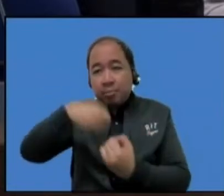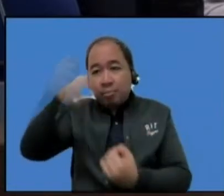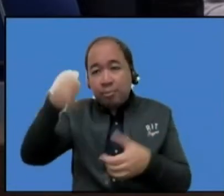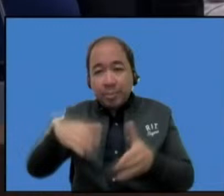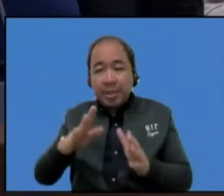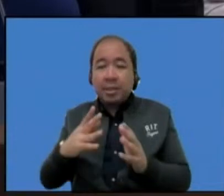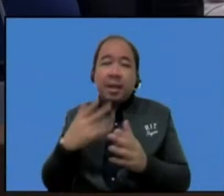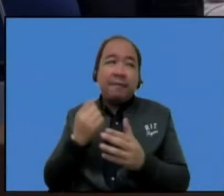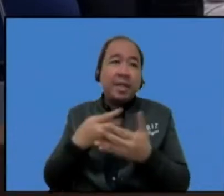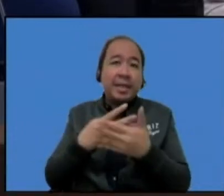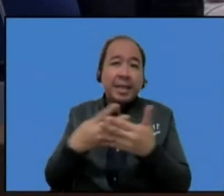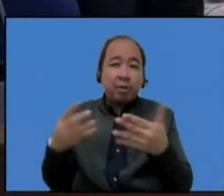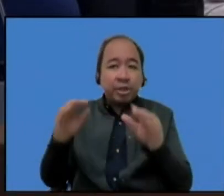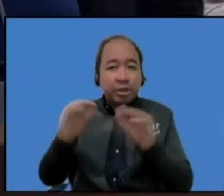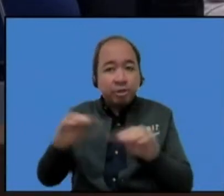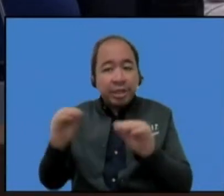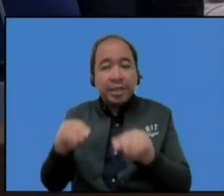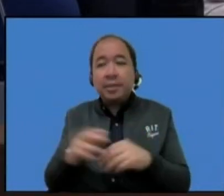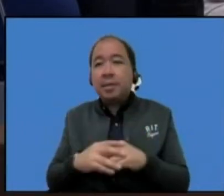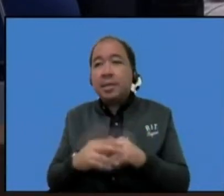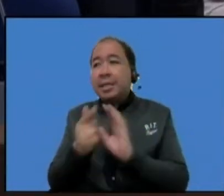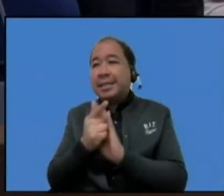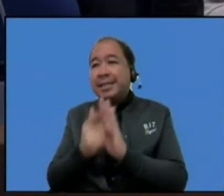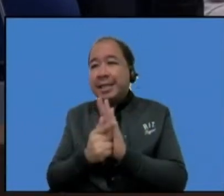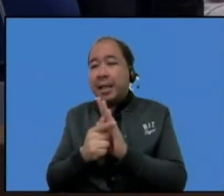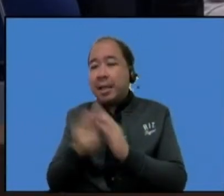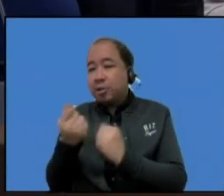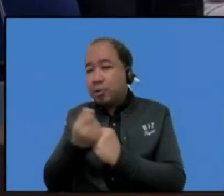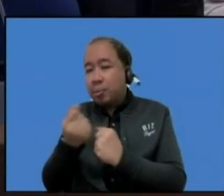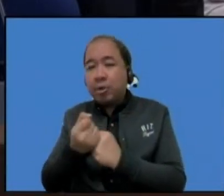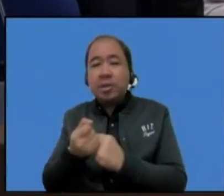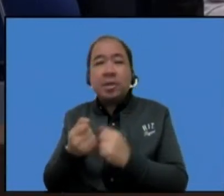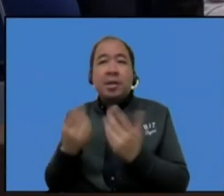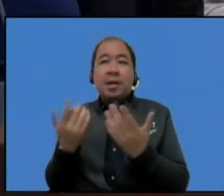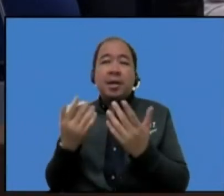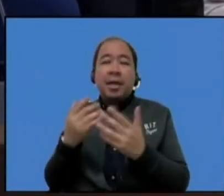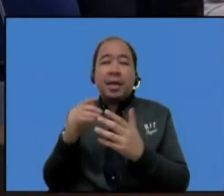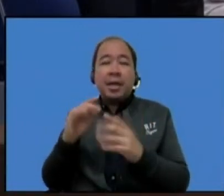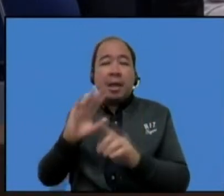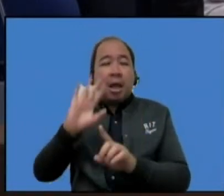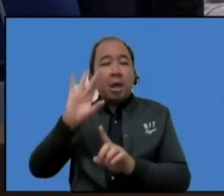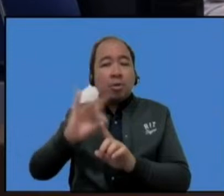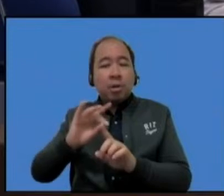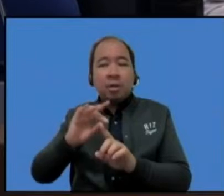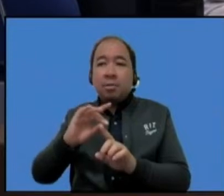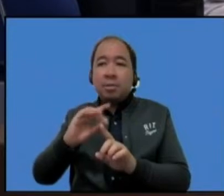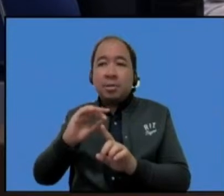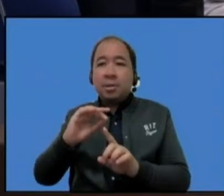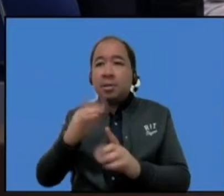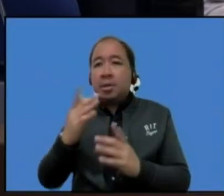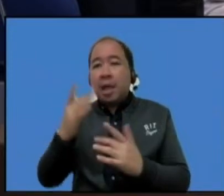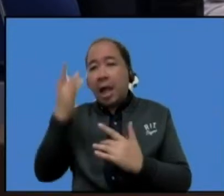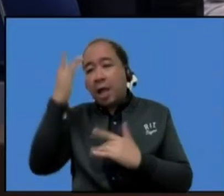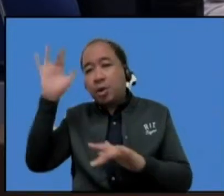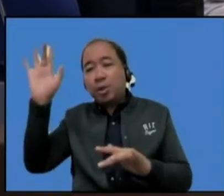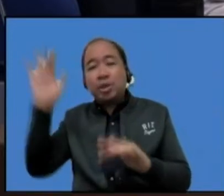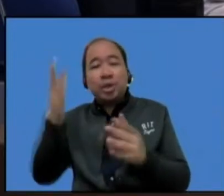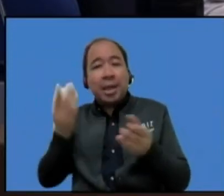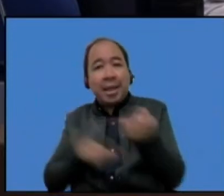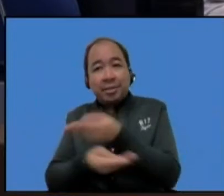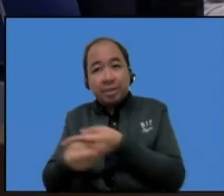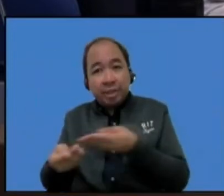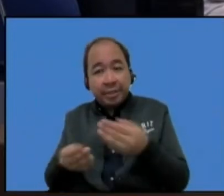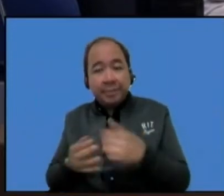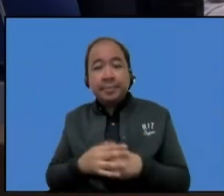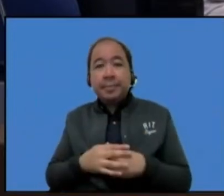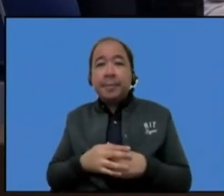务。特别要强调的是，2019年我们启动了在线的政务